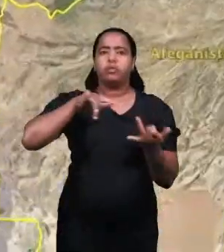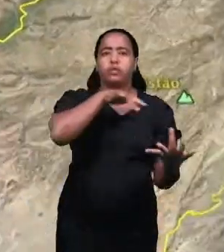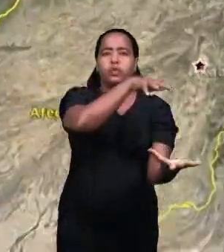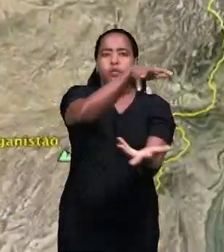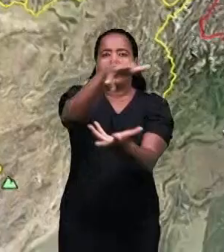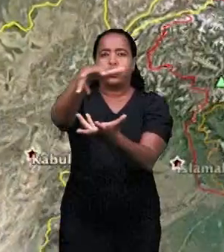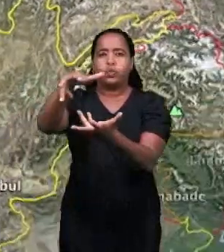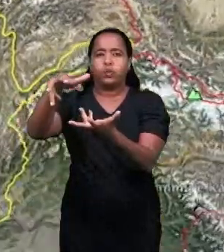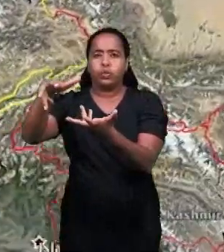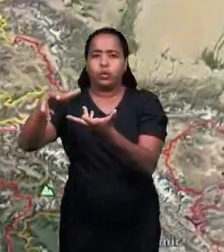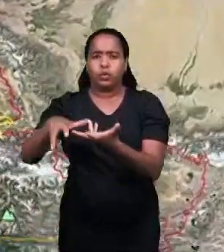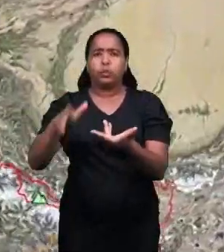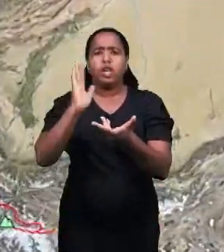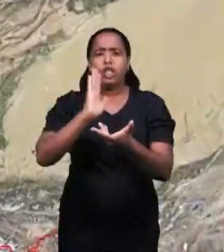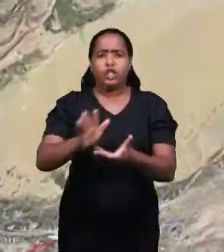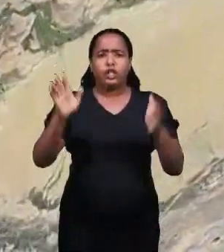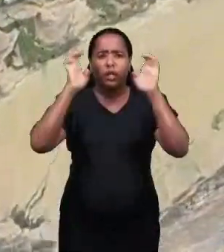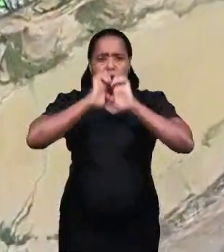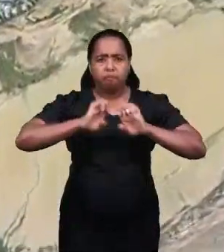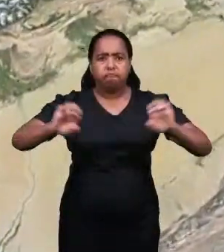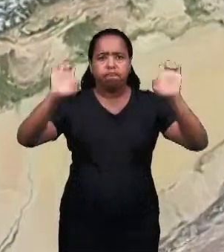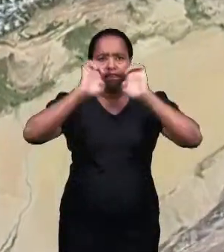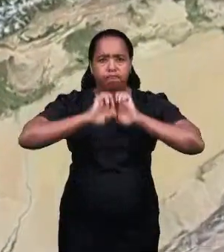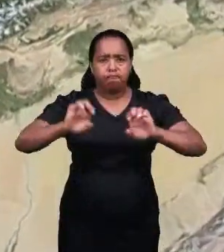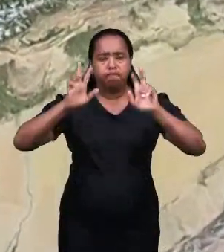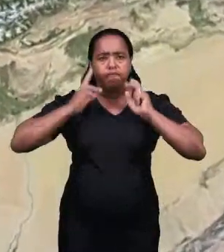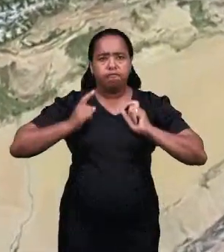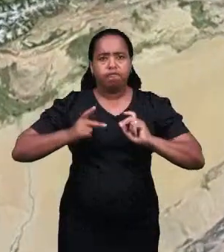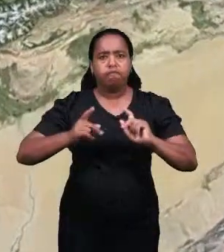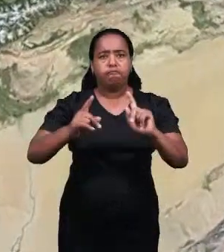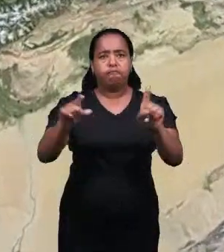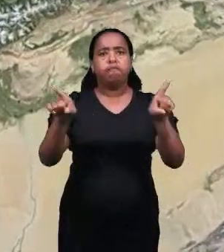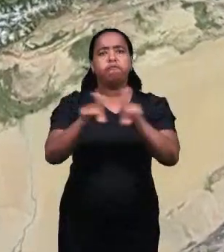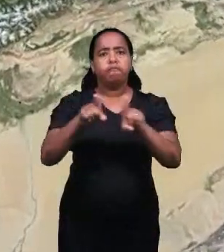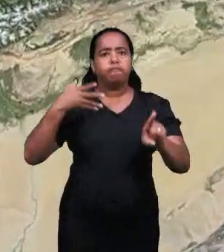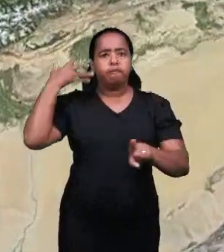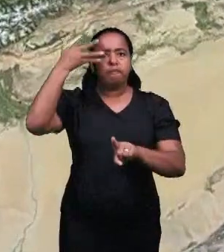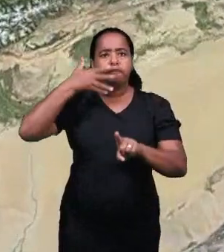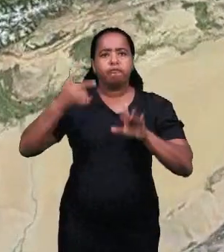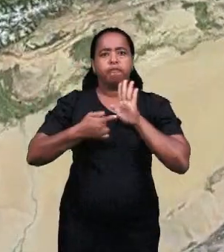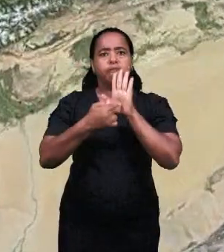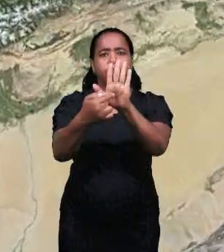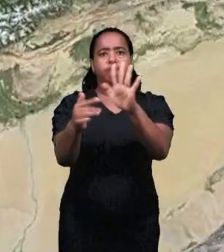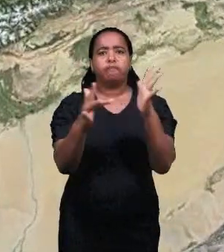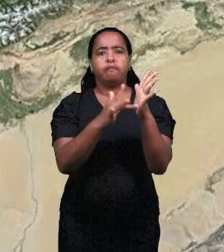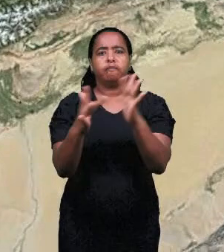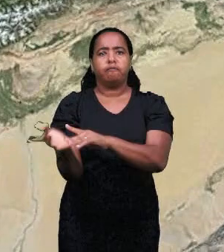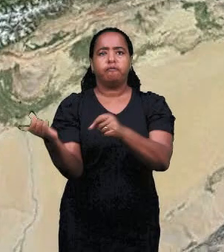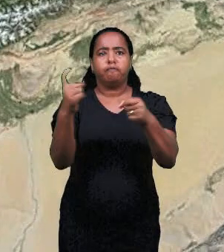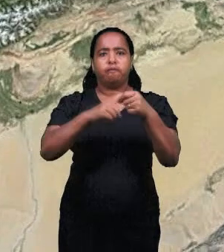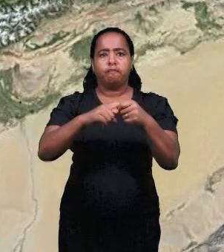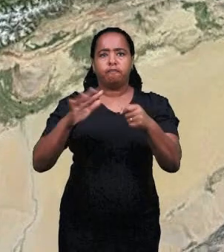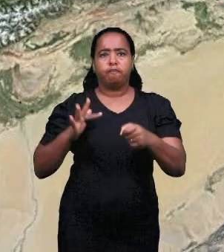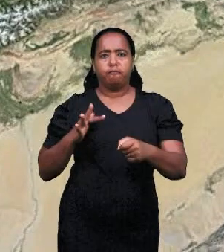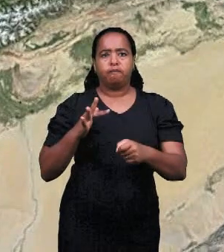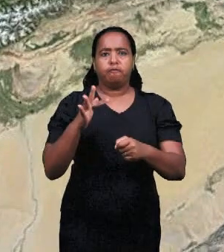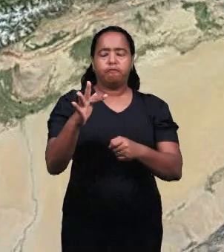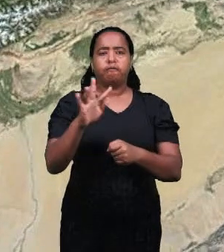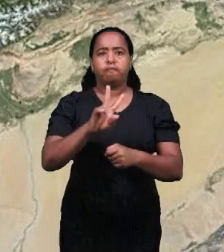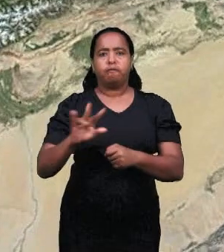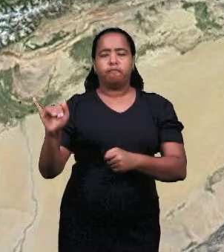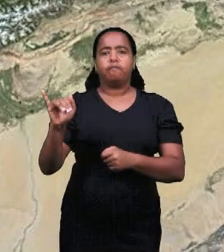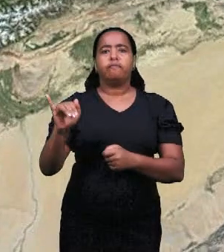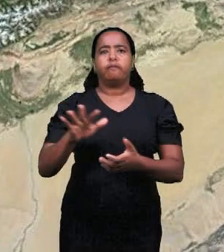par l'Évangile éternel et par le message du retour imminent du Seigneur Jésus.